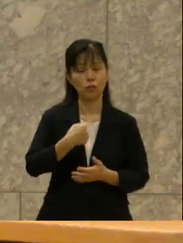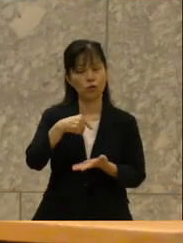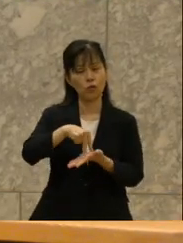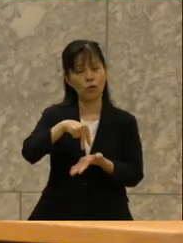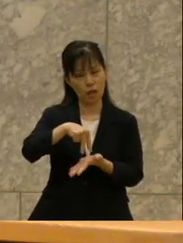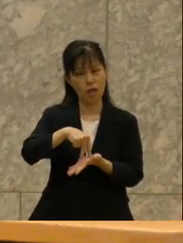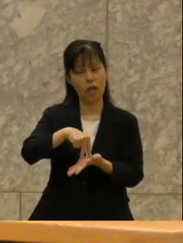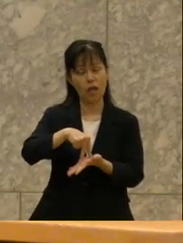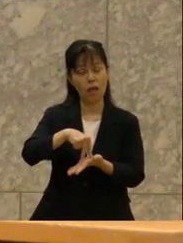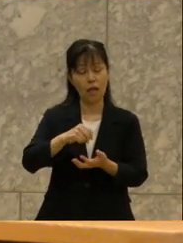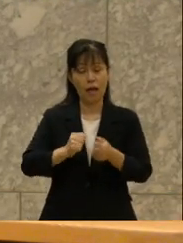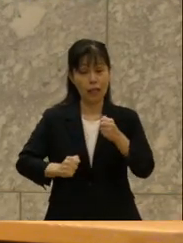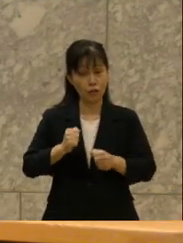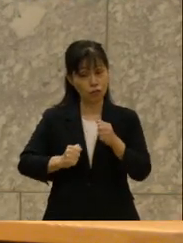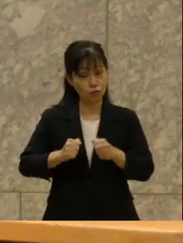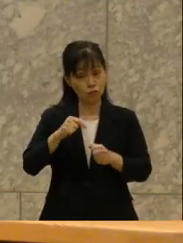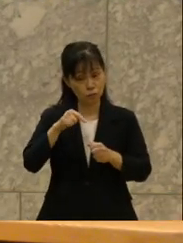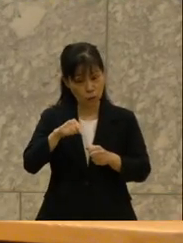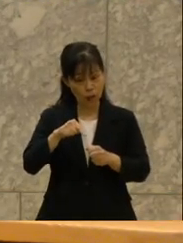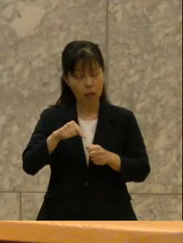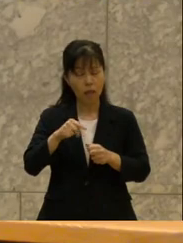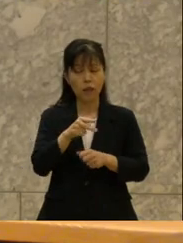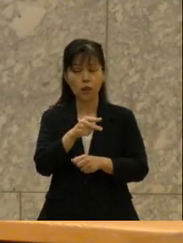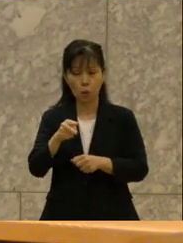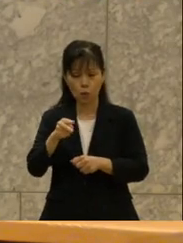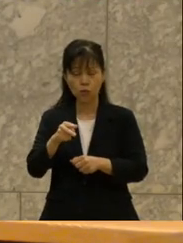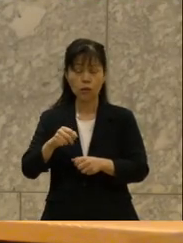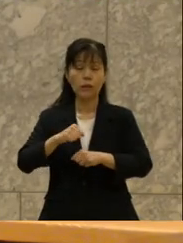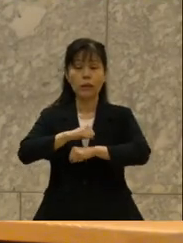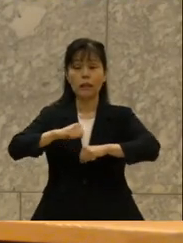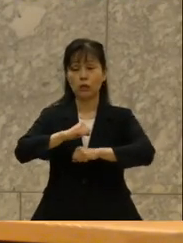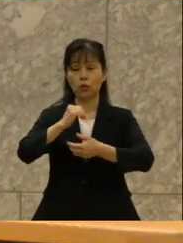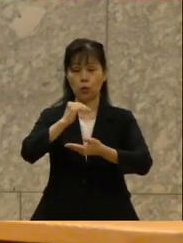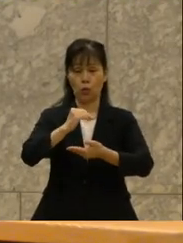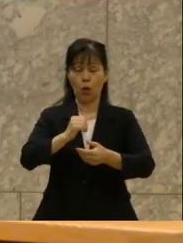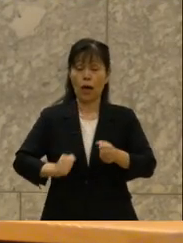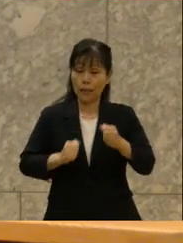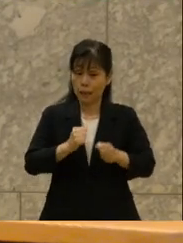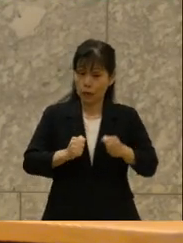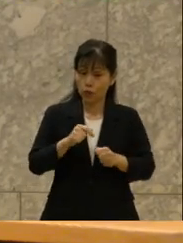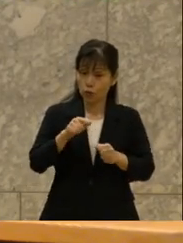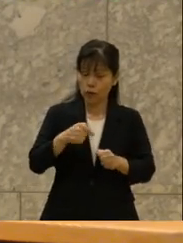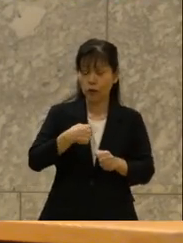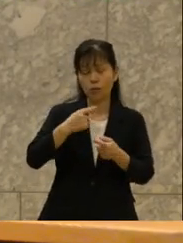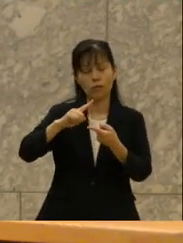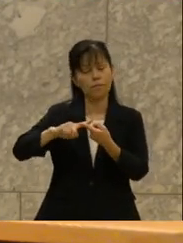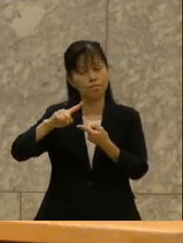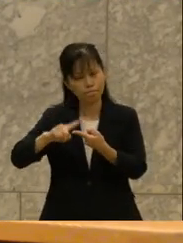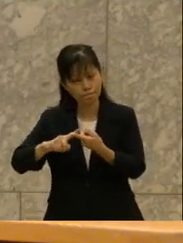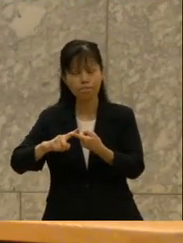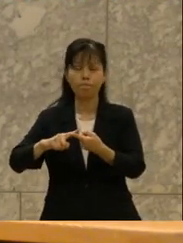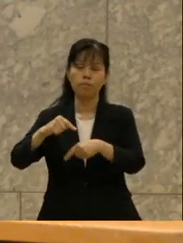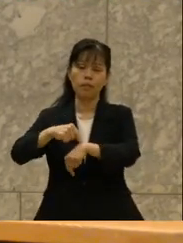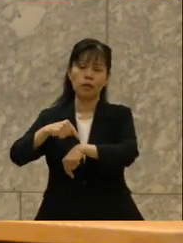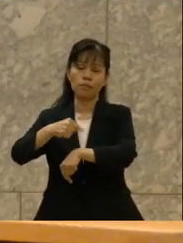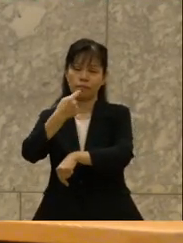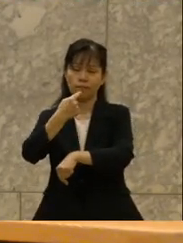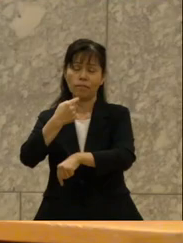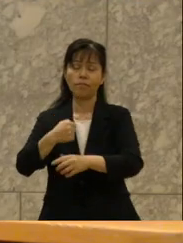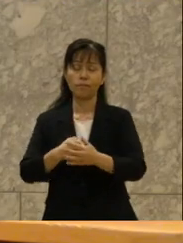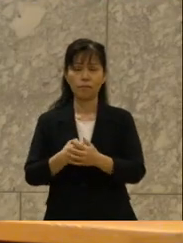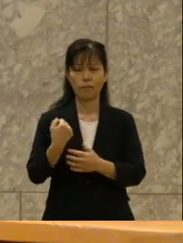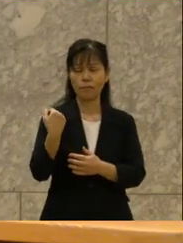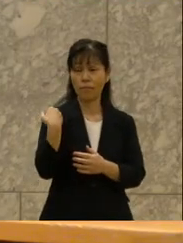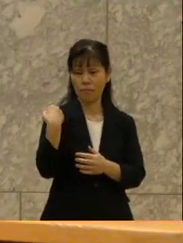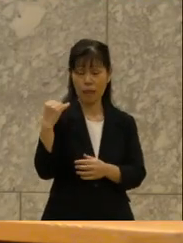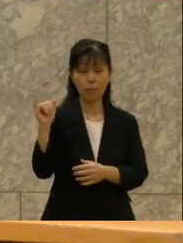とってはやっぱり走ることが生きることなんだな走ってる時間が一番自分らしい時間なんだなっていうのを先日の